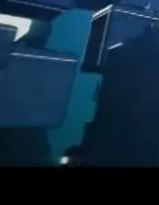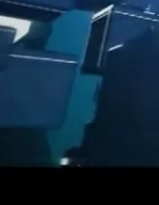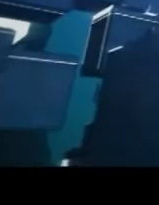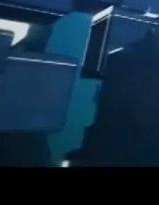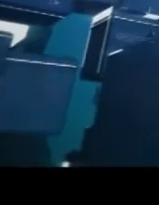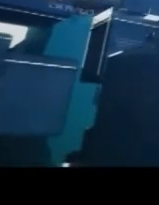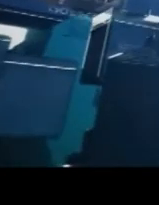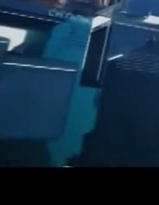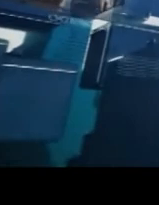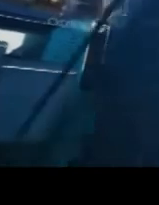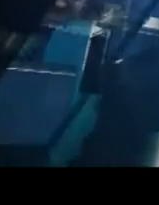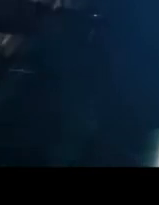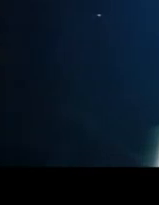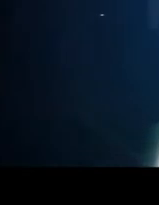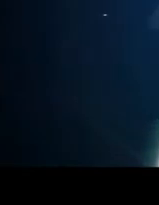Музика